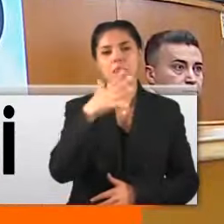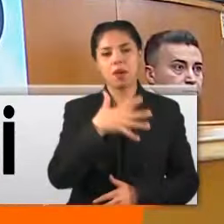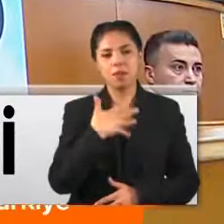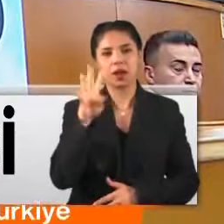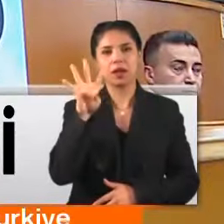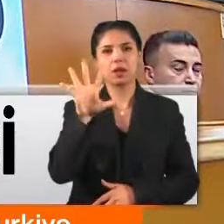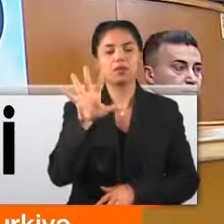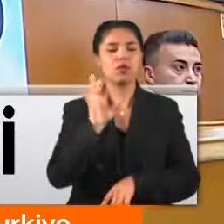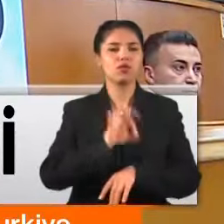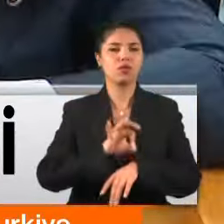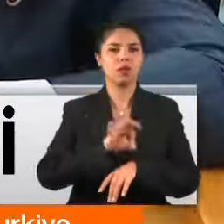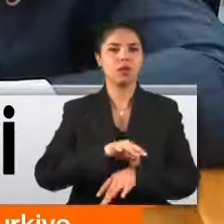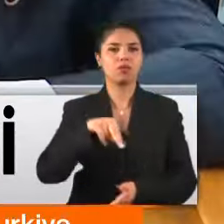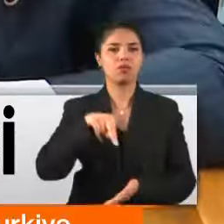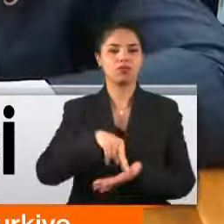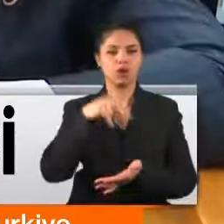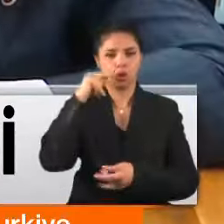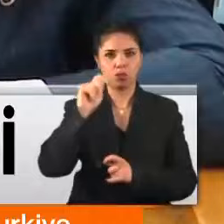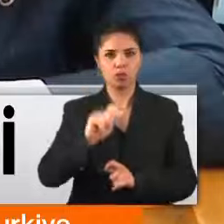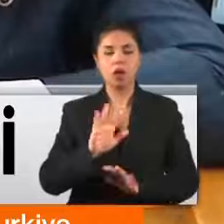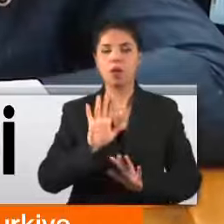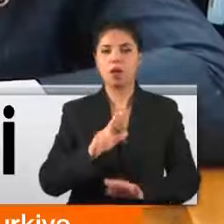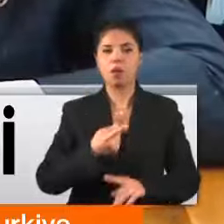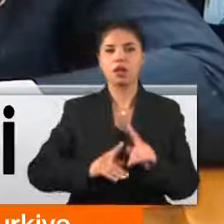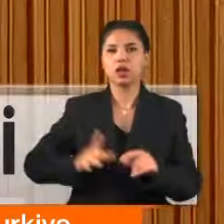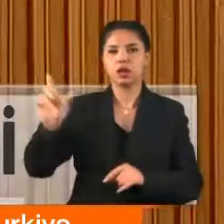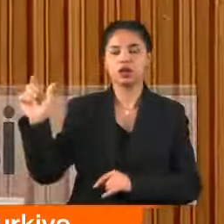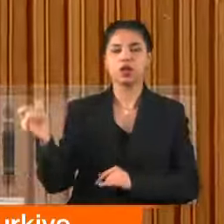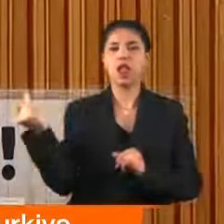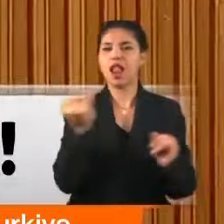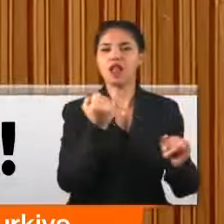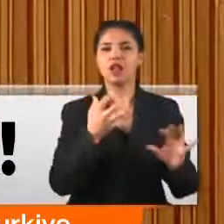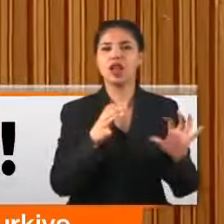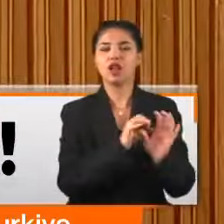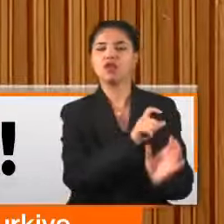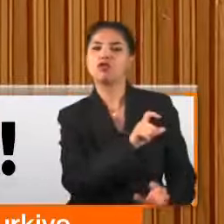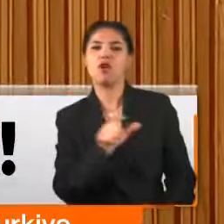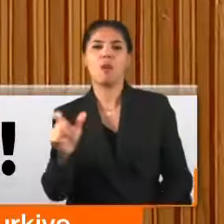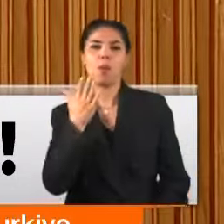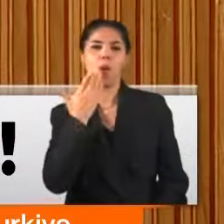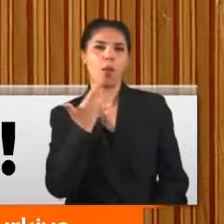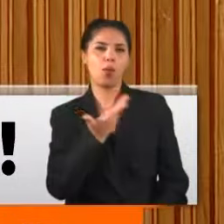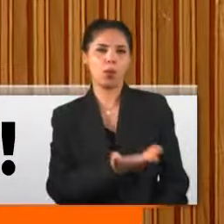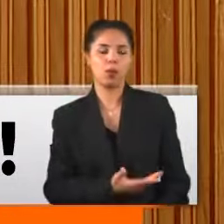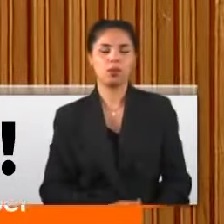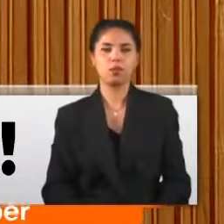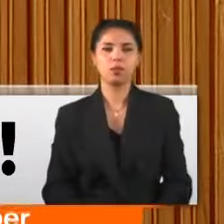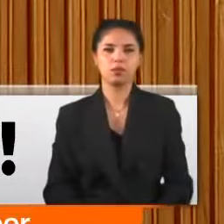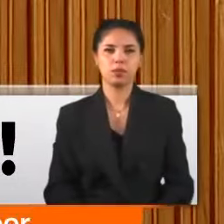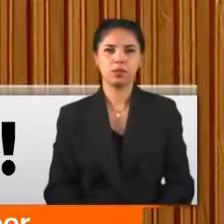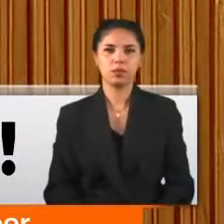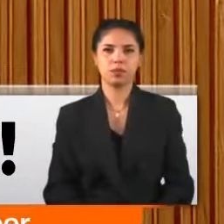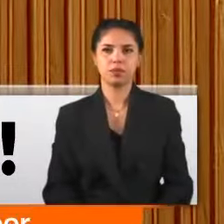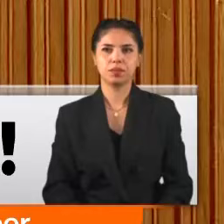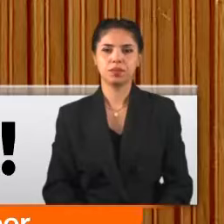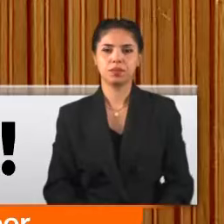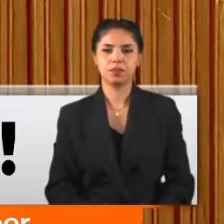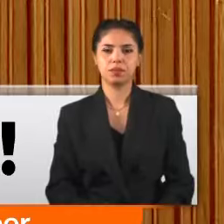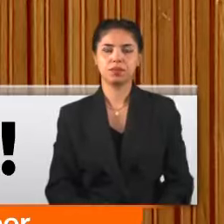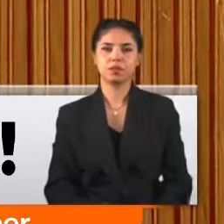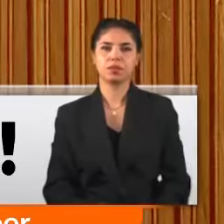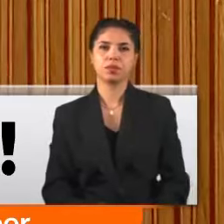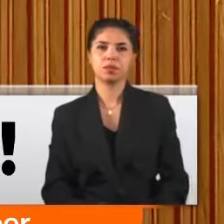ama Kılıçdaroğlu'nun eleştirilerine bir saniye bile değinmedi. Gezi Parkı eylemlerinin 11. yıl